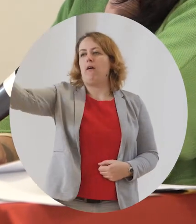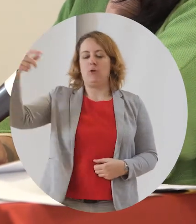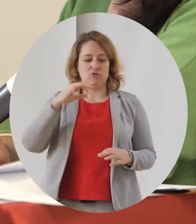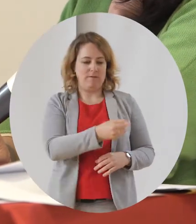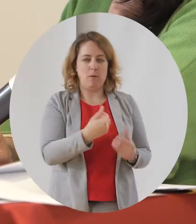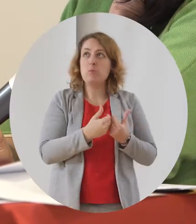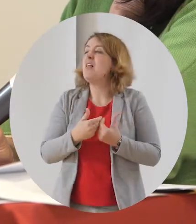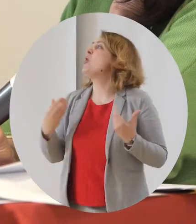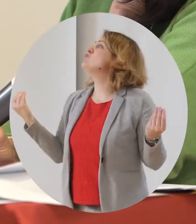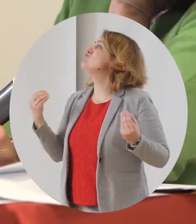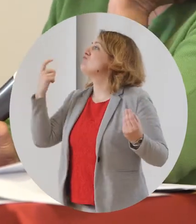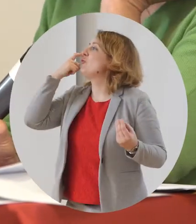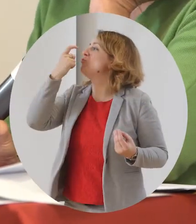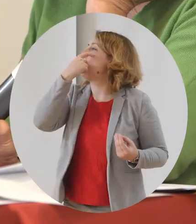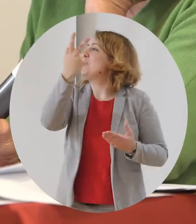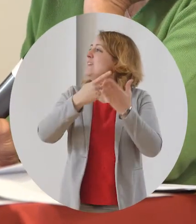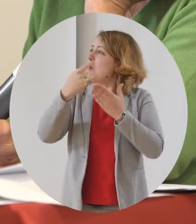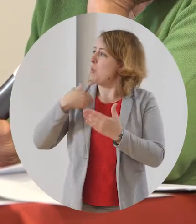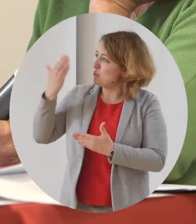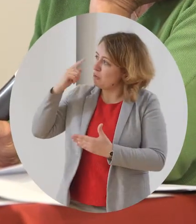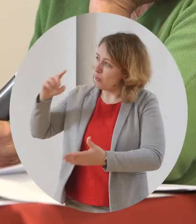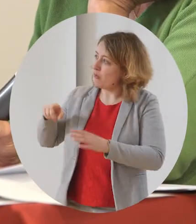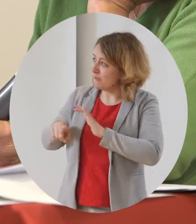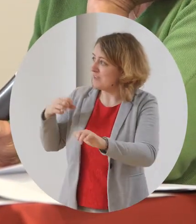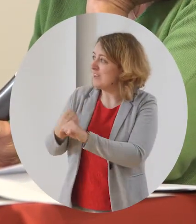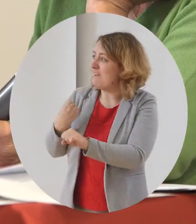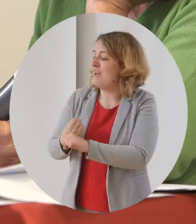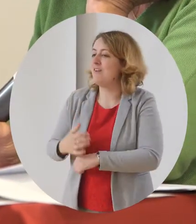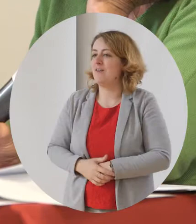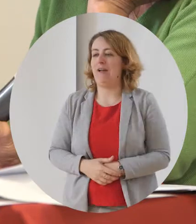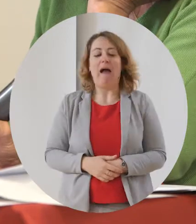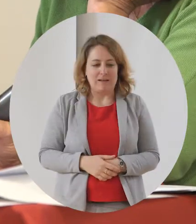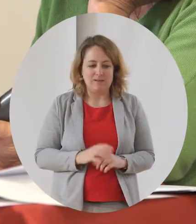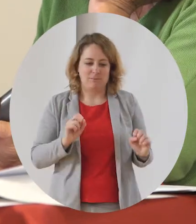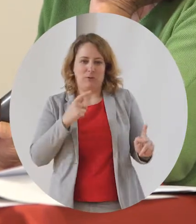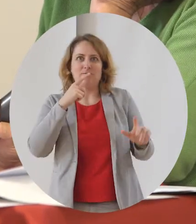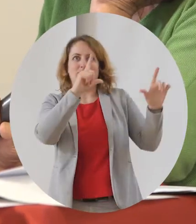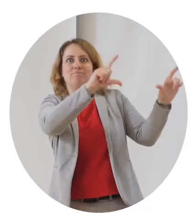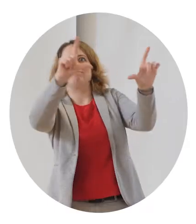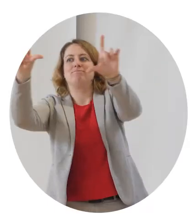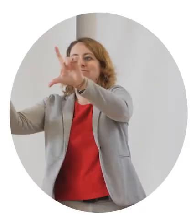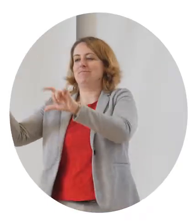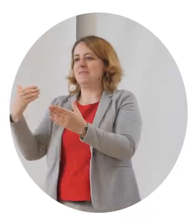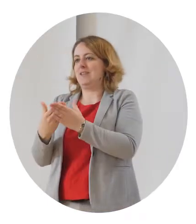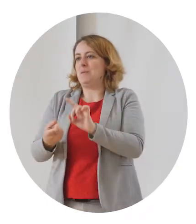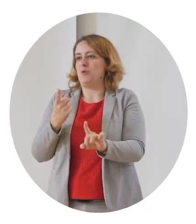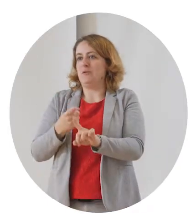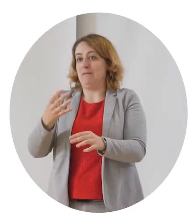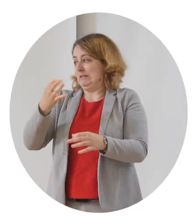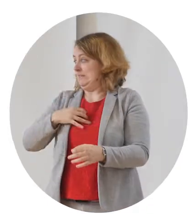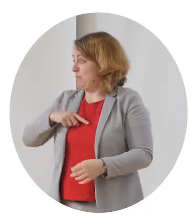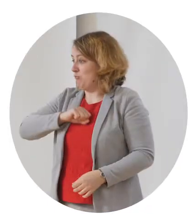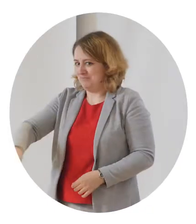petits yeux ? J'en ai besoin pour faire ce que tu me demandes. Donc c'est vraiment à avoir en tête. On me fait signe qu'il faut qu'on se